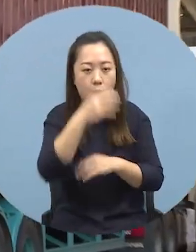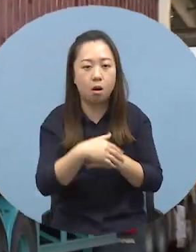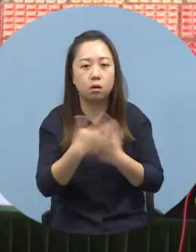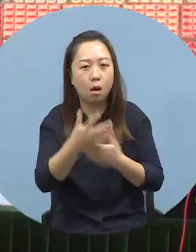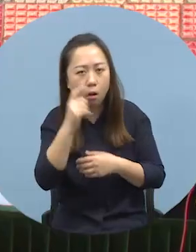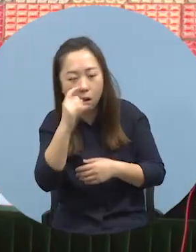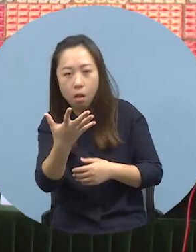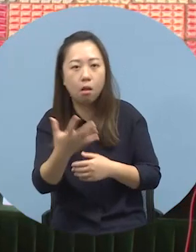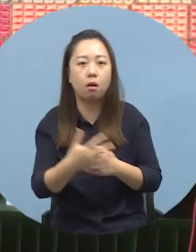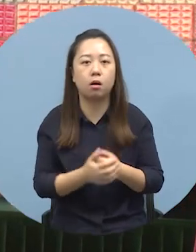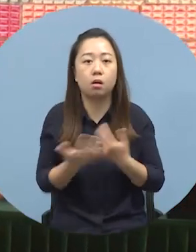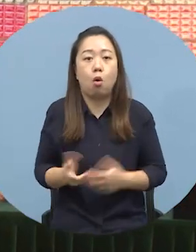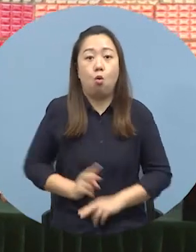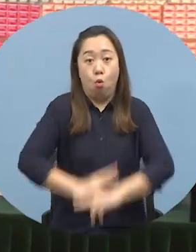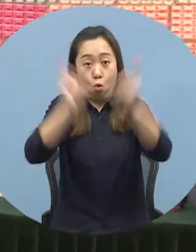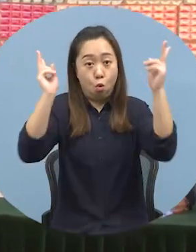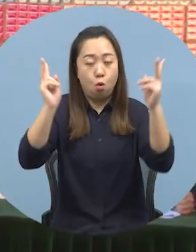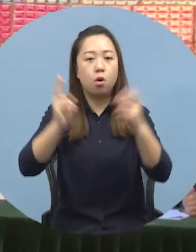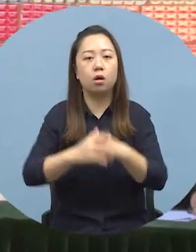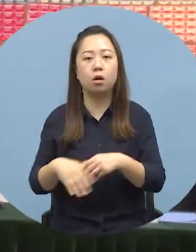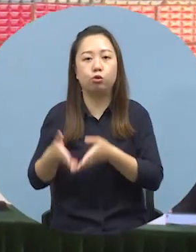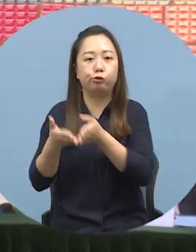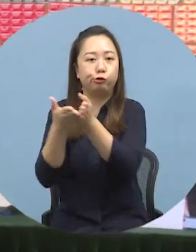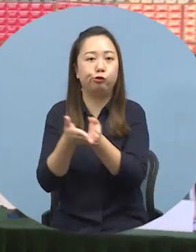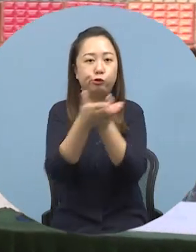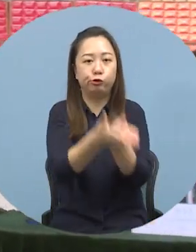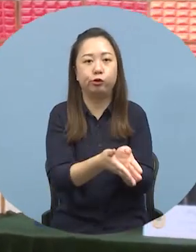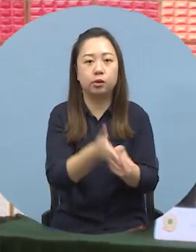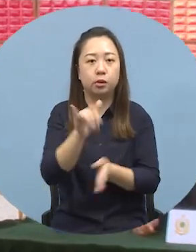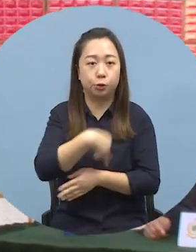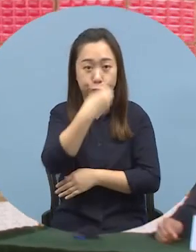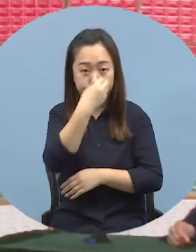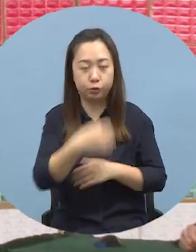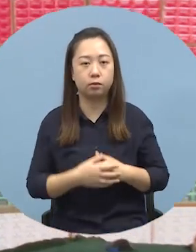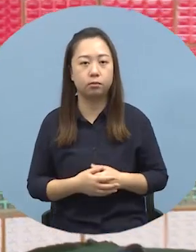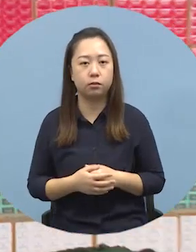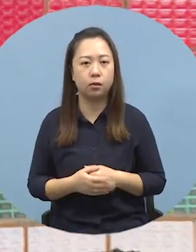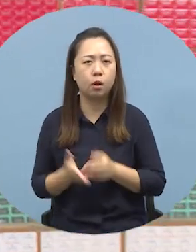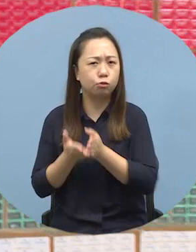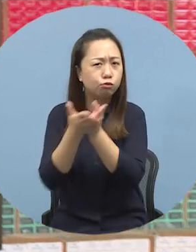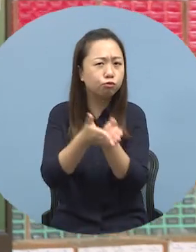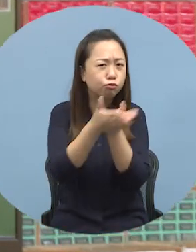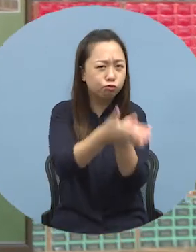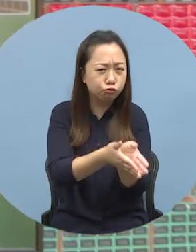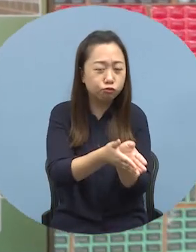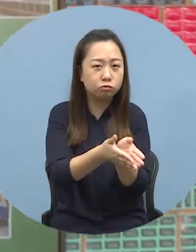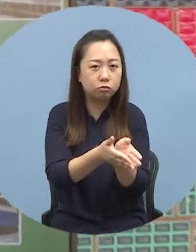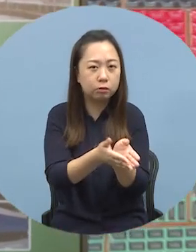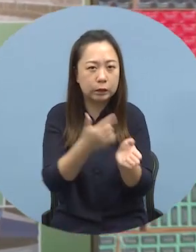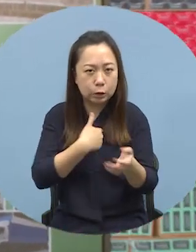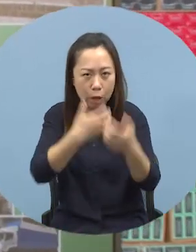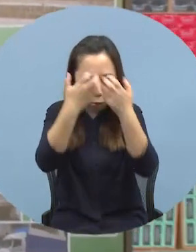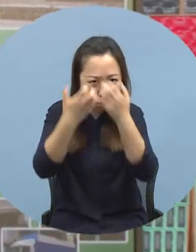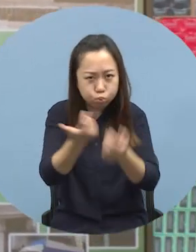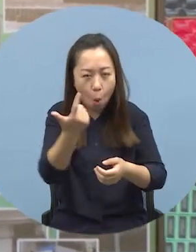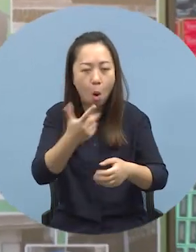見唔到。咁而家佢哋改用水路走私嘅模式，但係由於用水路嘅模式咧，佢哋要兼顧